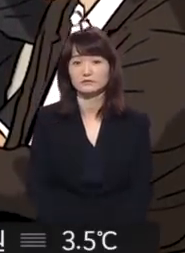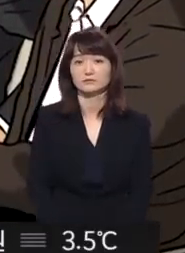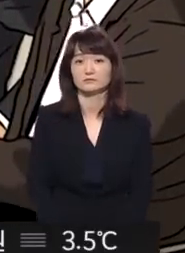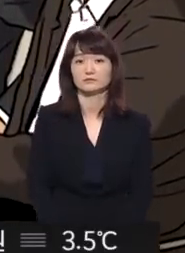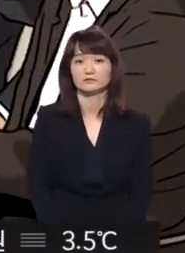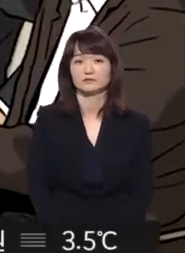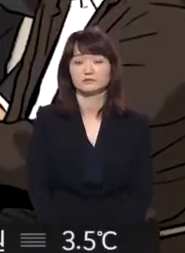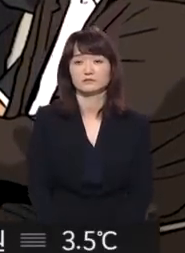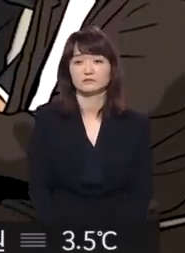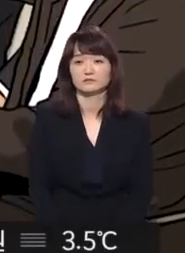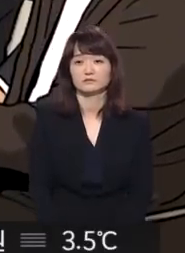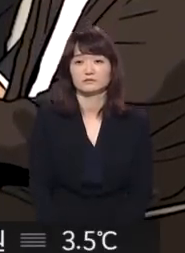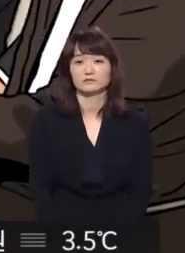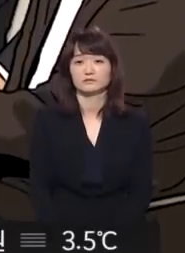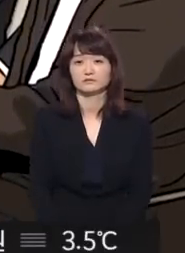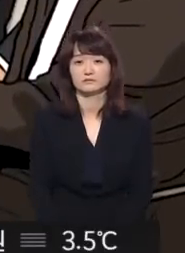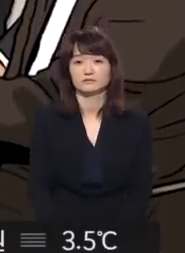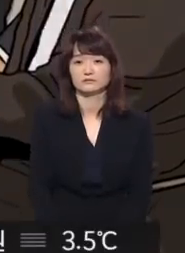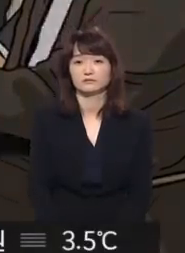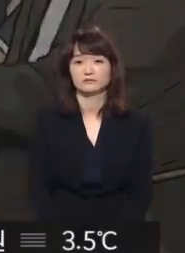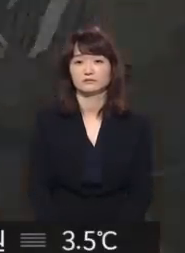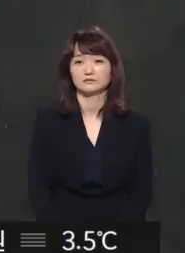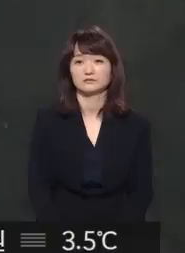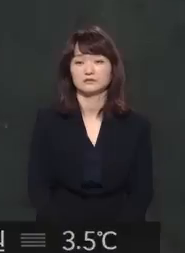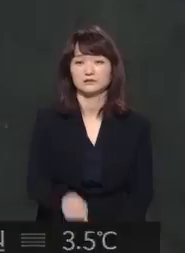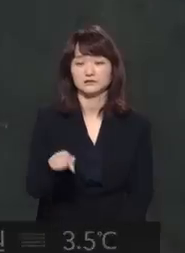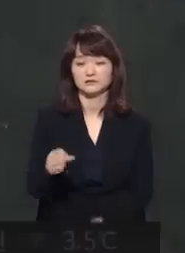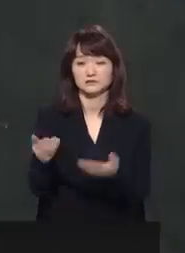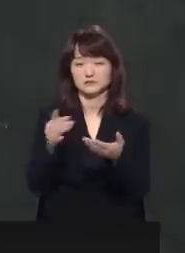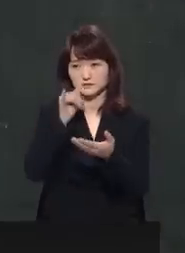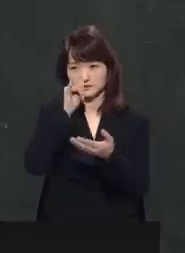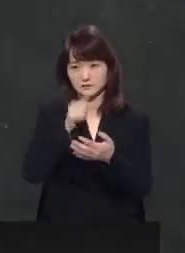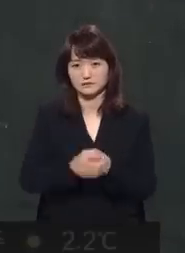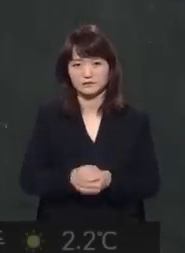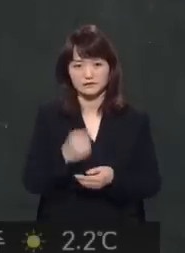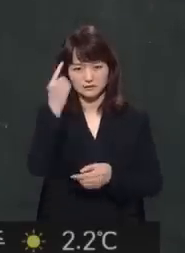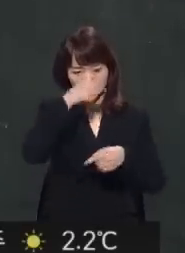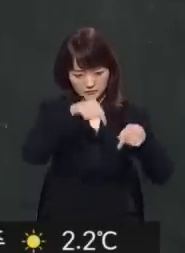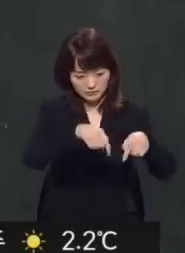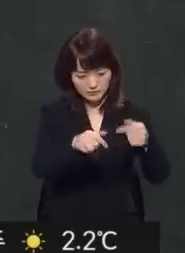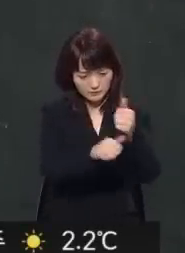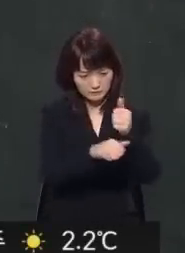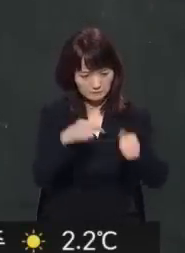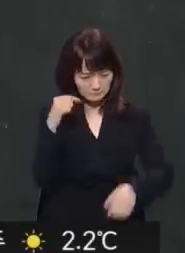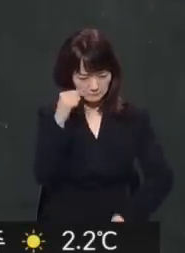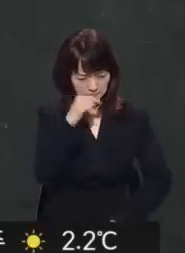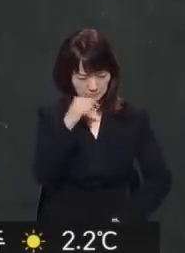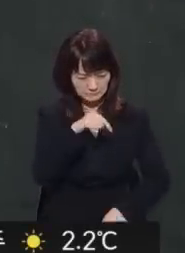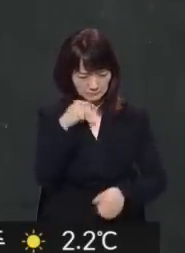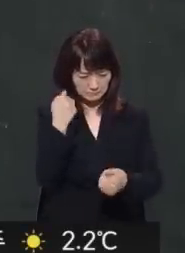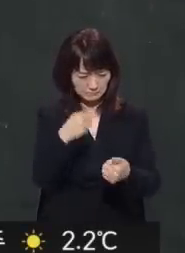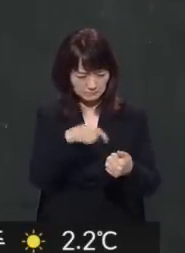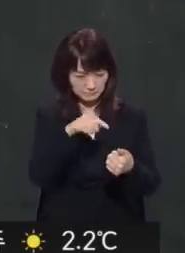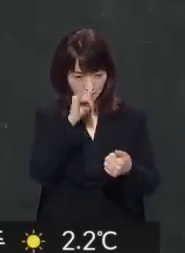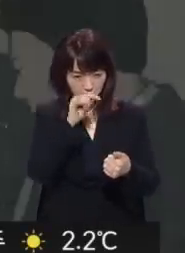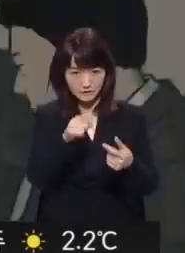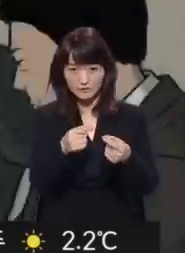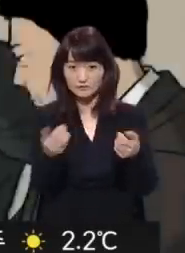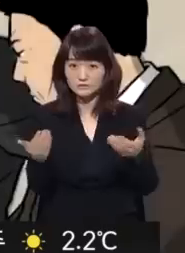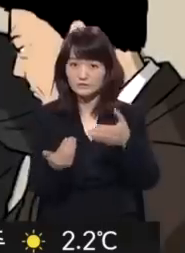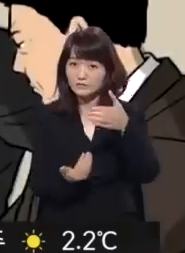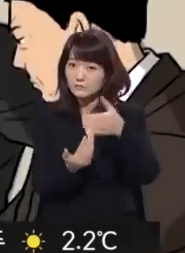상황이었던 거죠 그래서 그 일이 있고 나서 철저하게 면접관 대상 교육을 시행해 왔는데 이런 일이 터졌다는